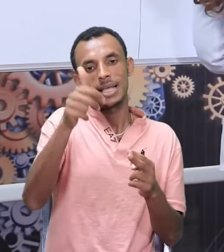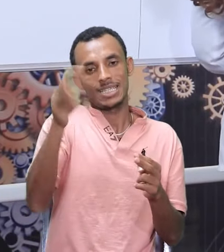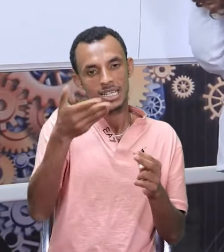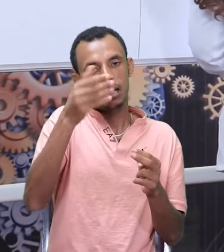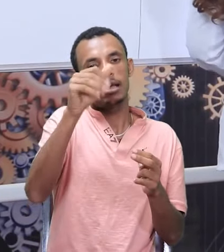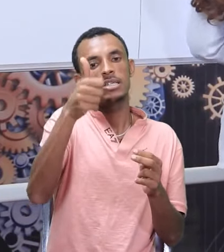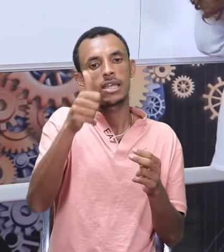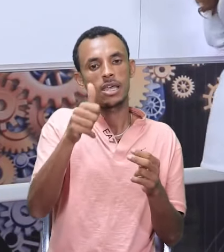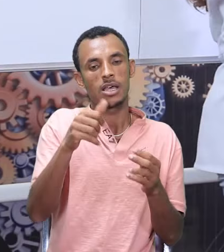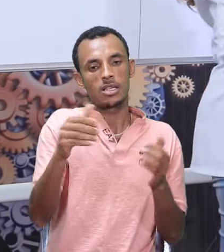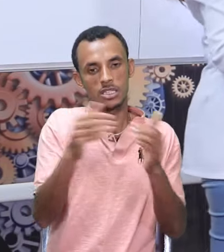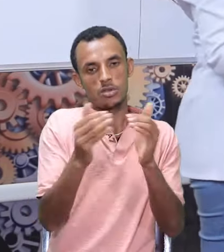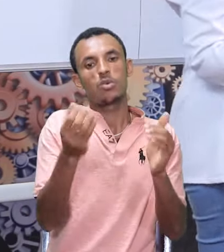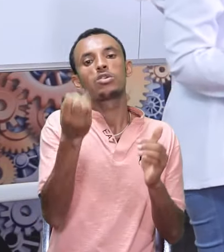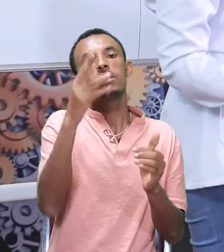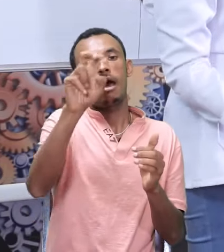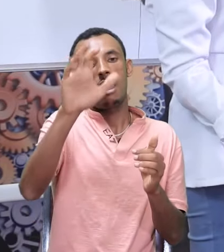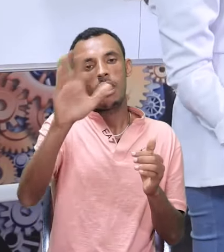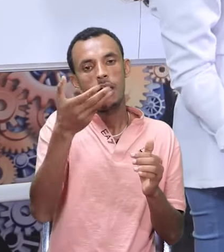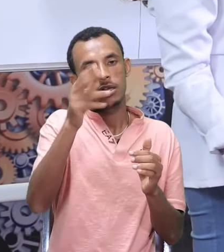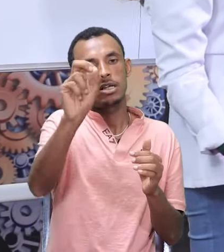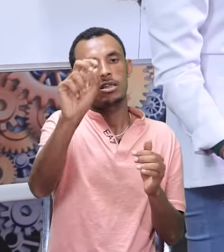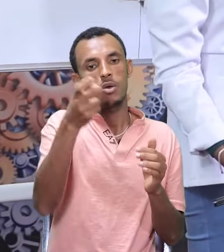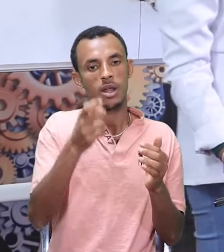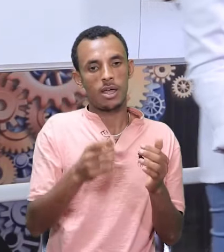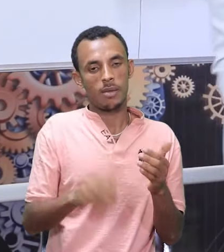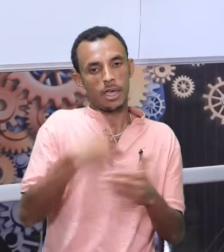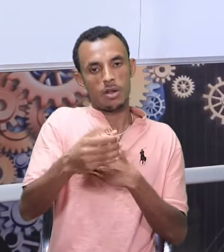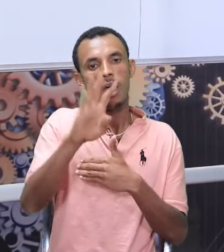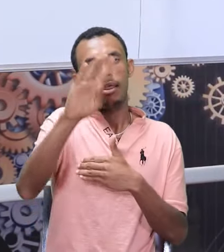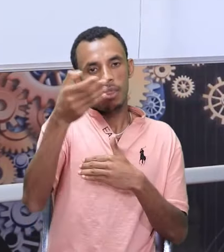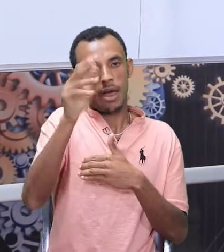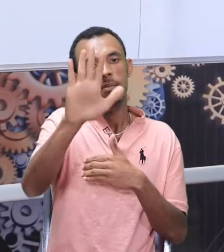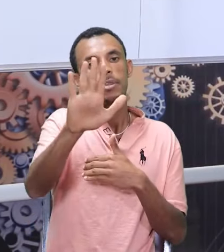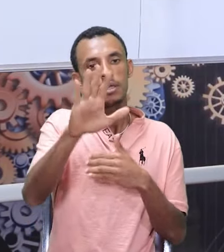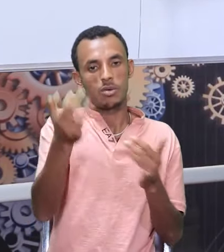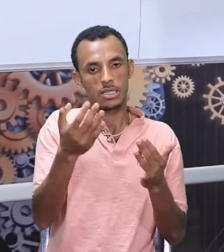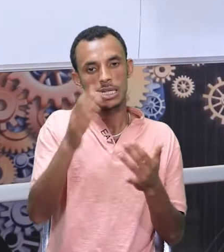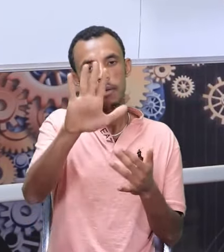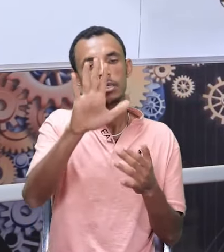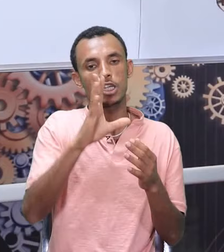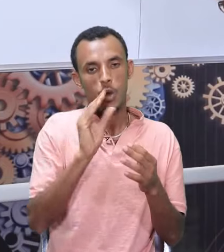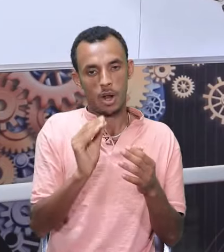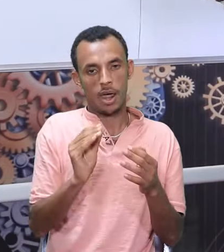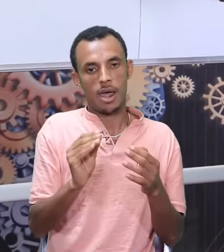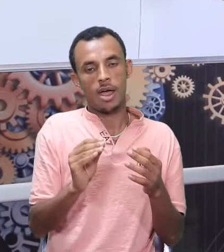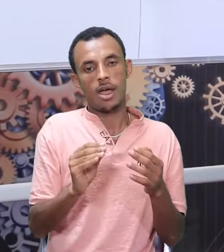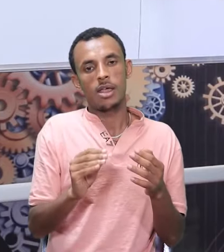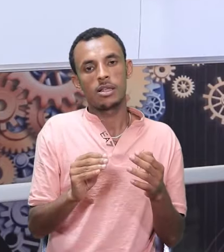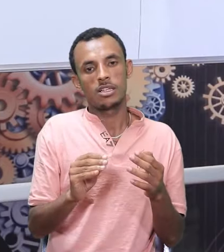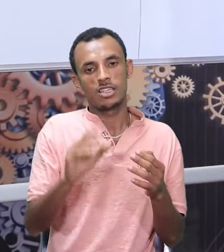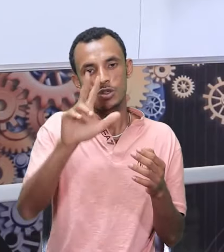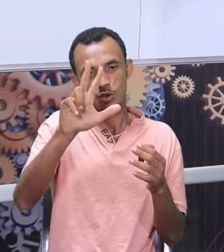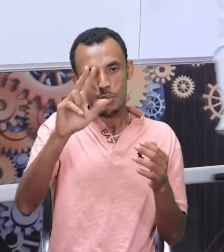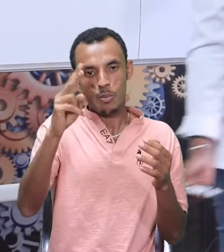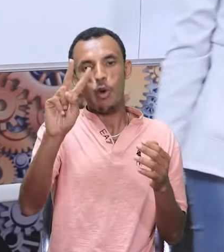10ኛ አደረግን 20 30ኛ አገኘን የሚቀጥለው 4 5ኛ አሁን ስለ 5 ስለሆነ ምናወራው ስለዚህኛው ስለ 4 5ኛ ስለሆነ